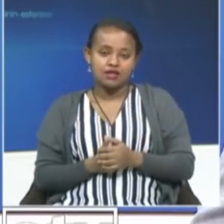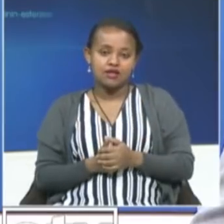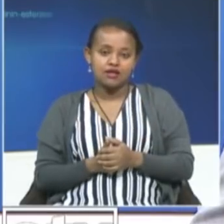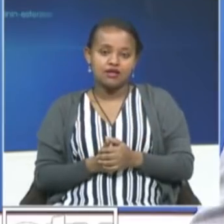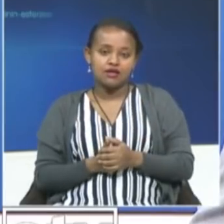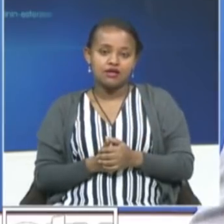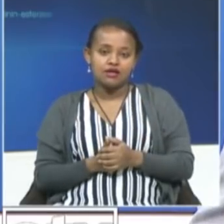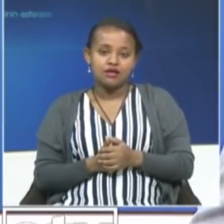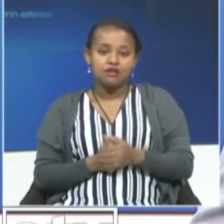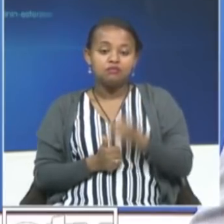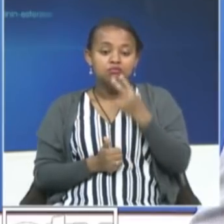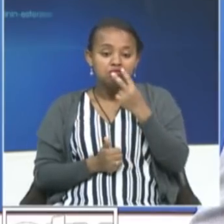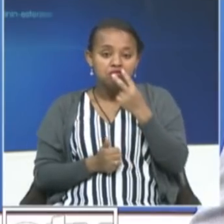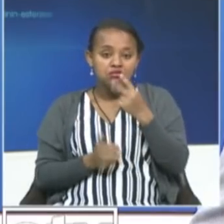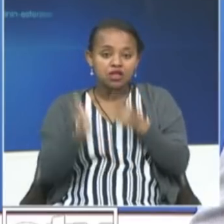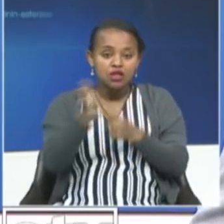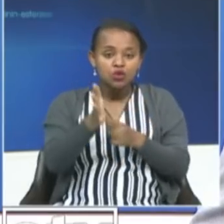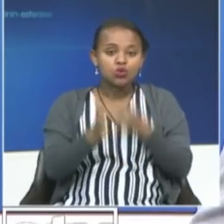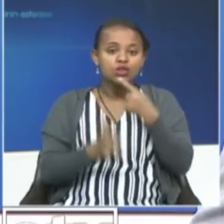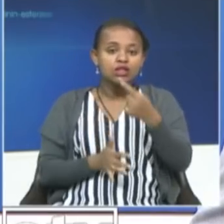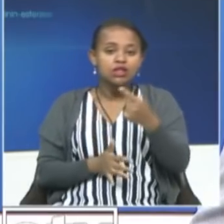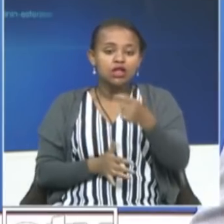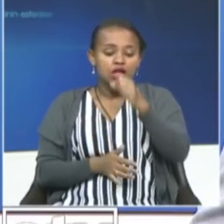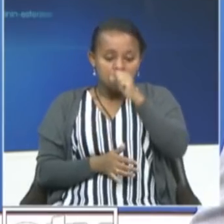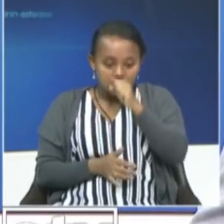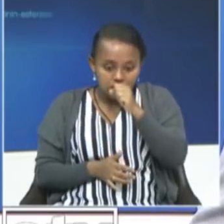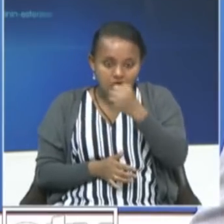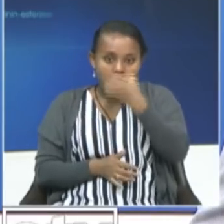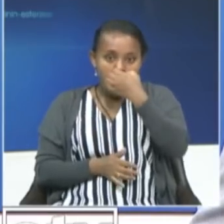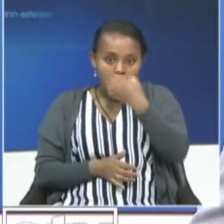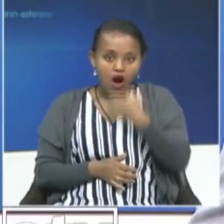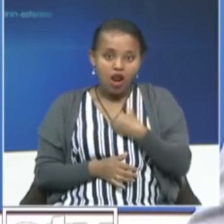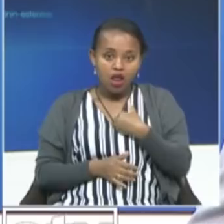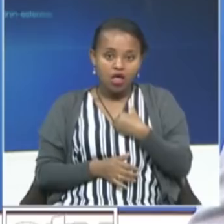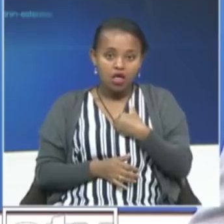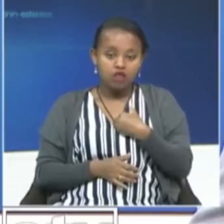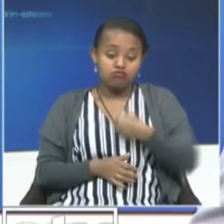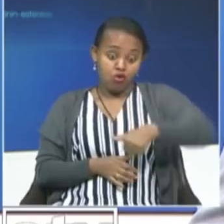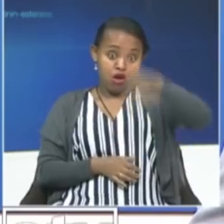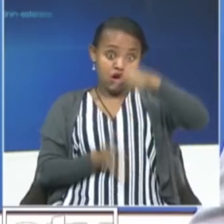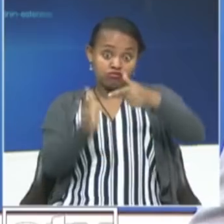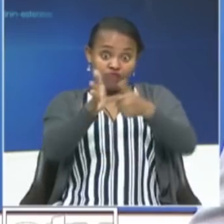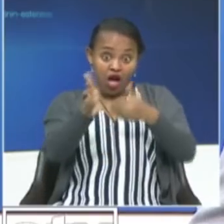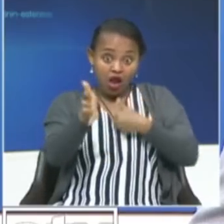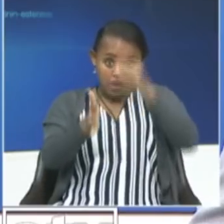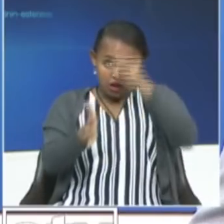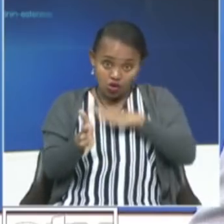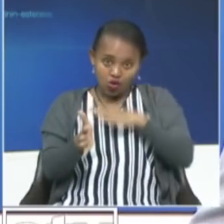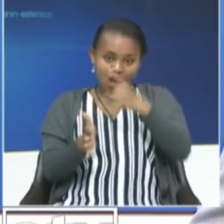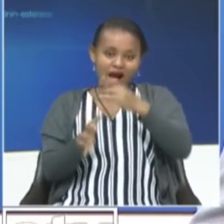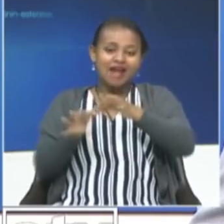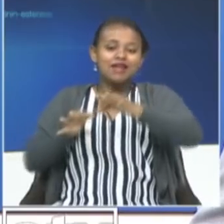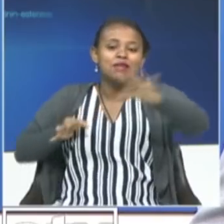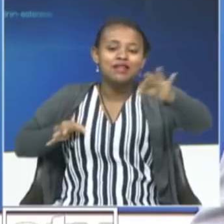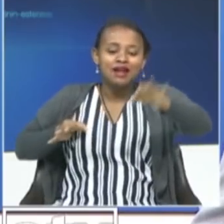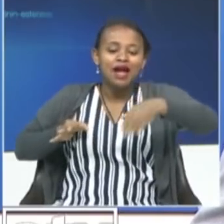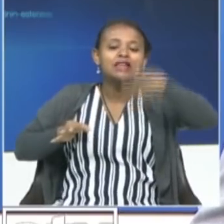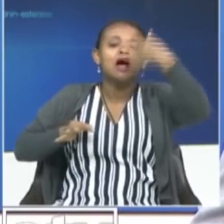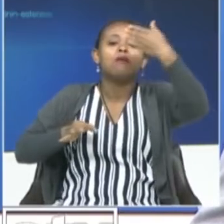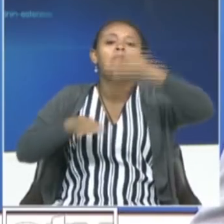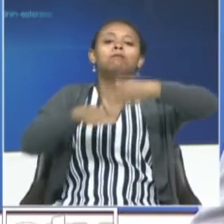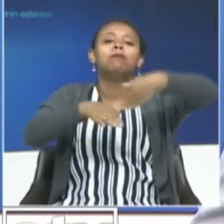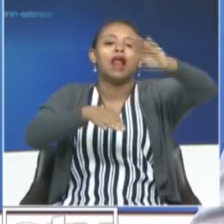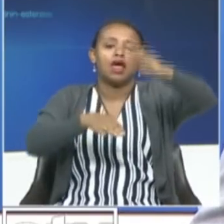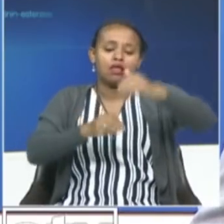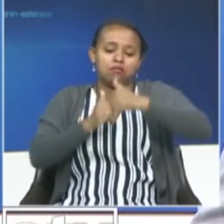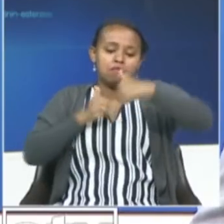ምልክቱ ስንል ማስነጠስ፣ ማሳል። በዋናነት ምልክቱ ያለው ሰው ከአንድ ሜትር እና ከዛ በላይ